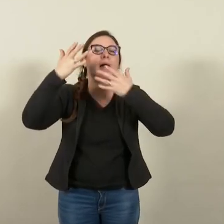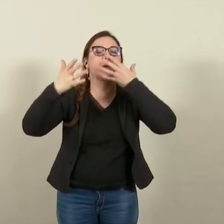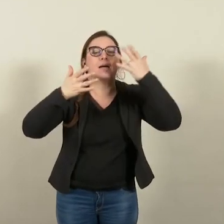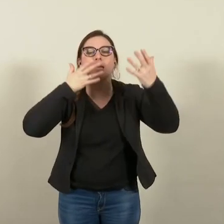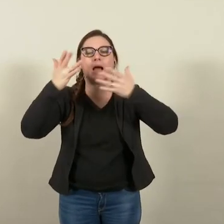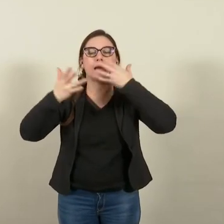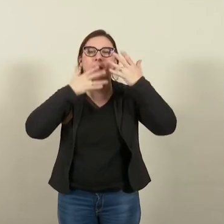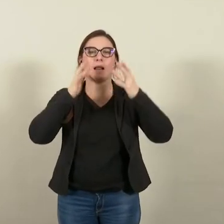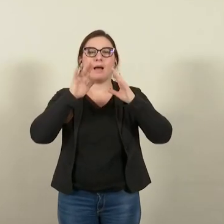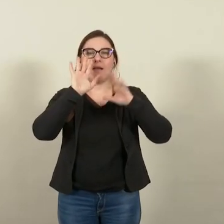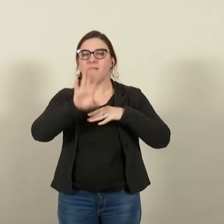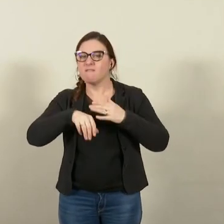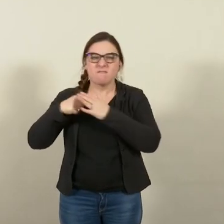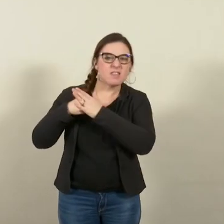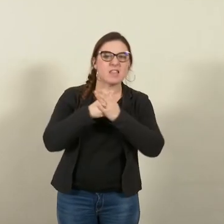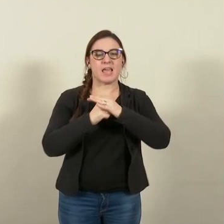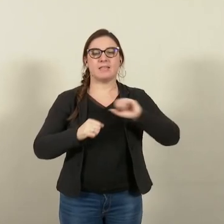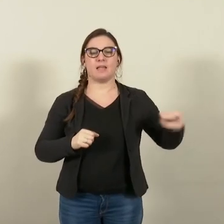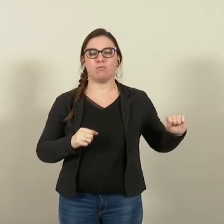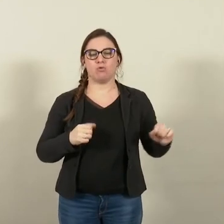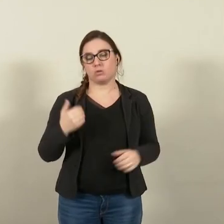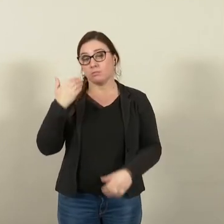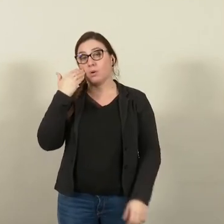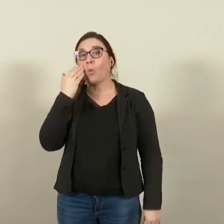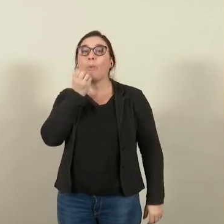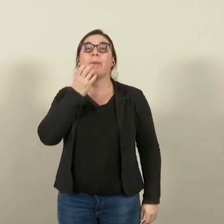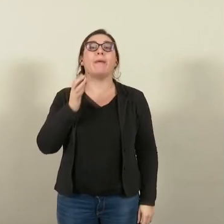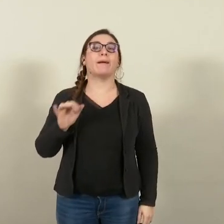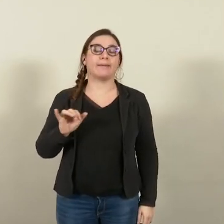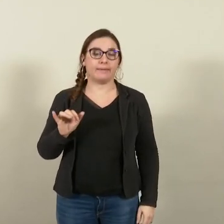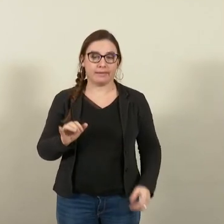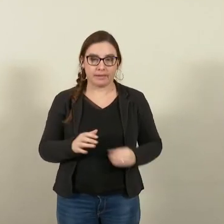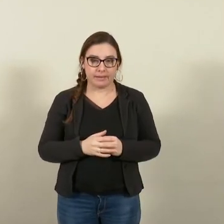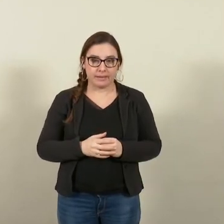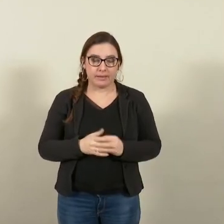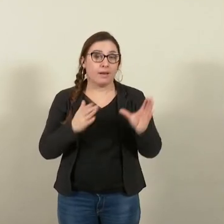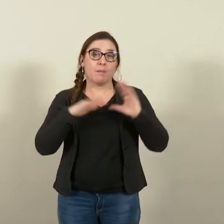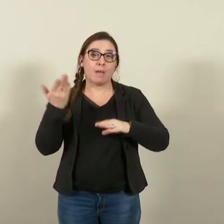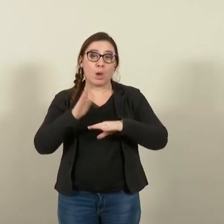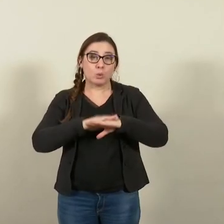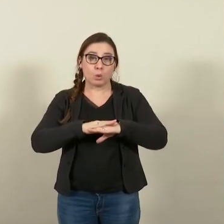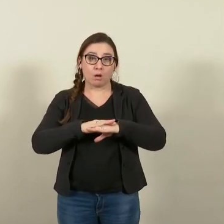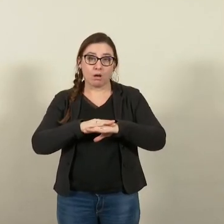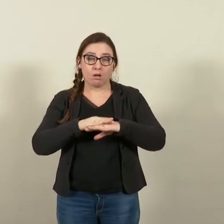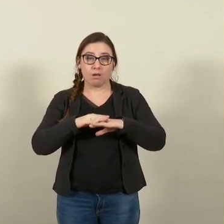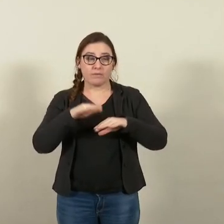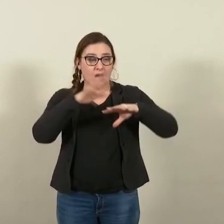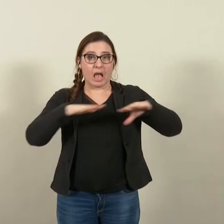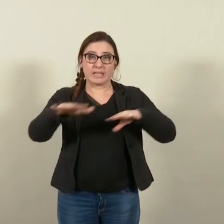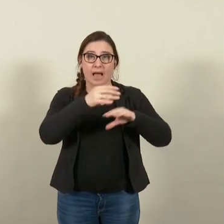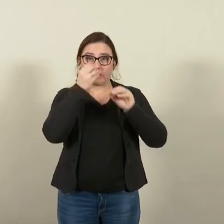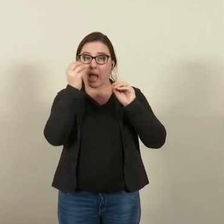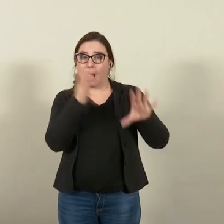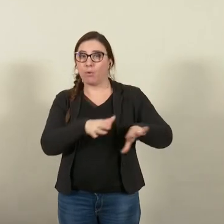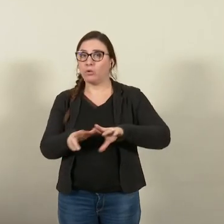celle de l'extrême gauche bien connue euh mais elle au fond elles abandonnent les quartiers à leur triste sort et